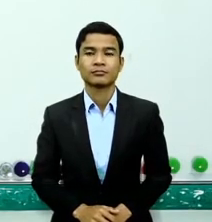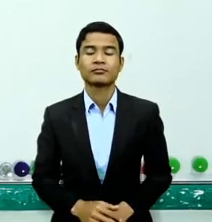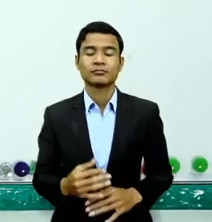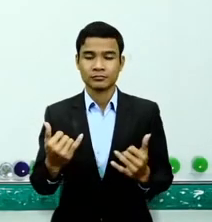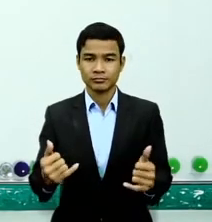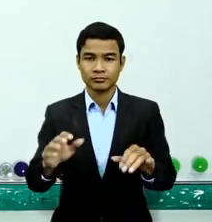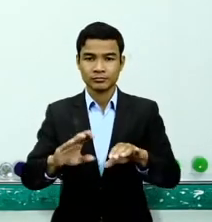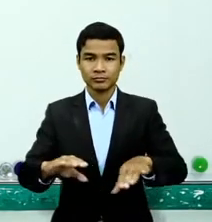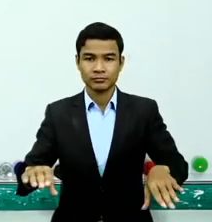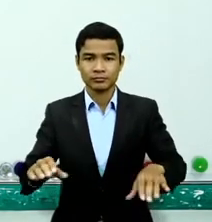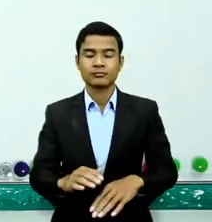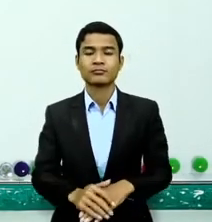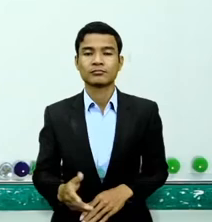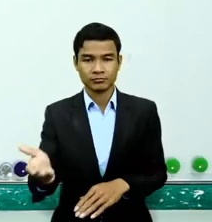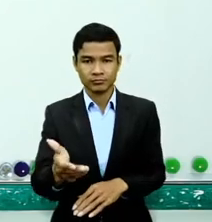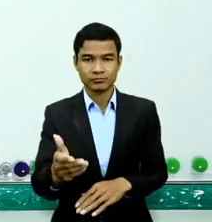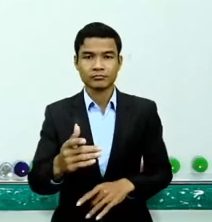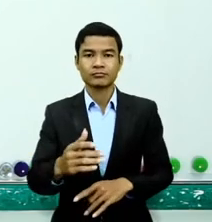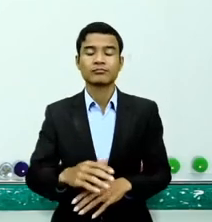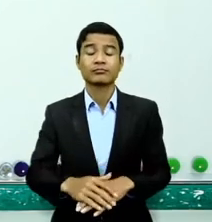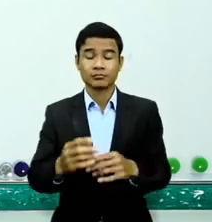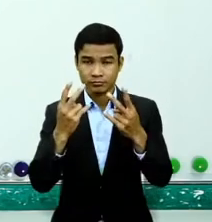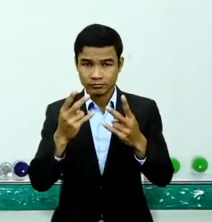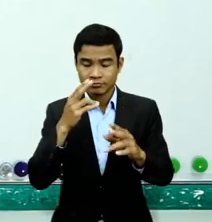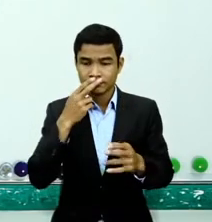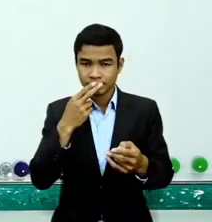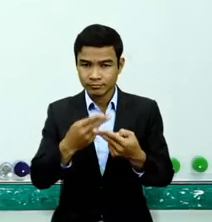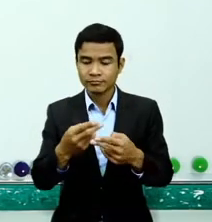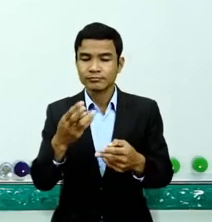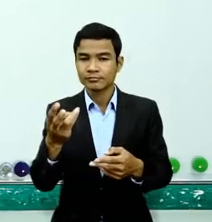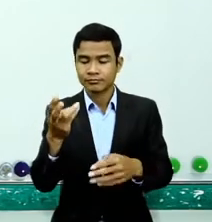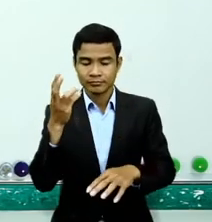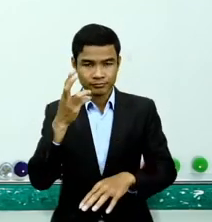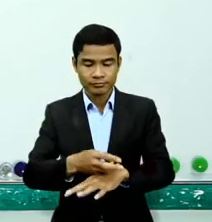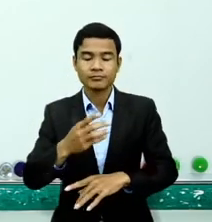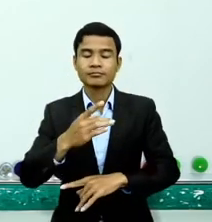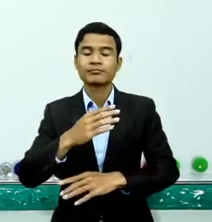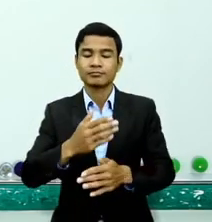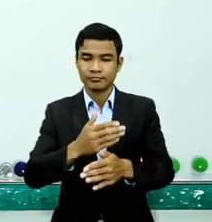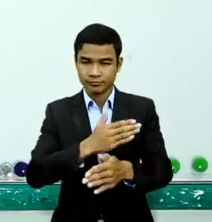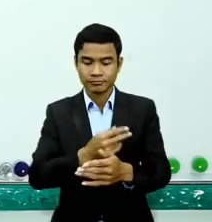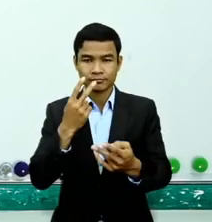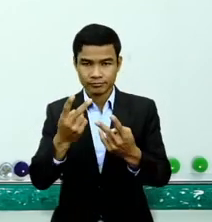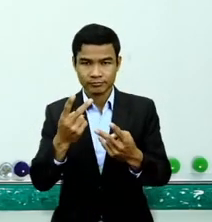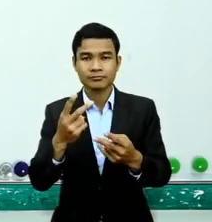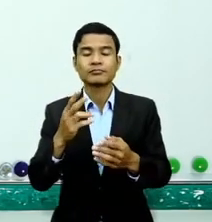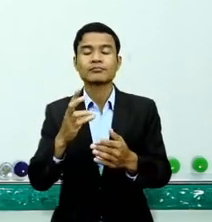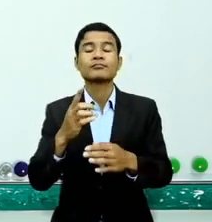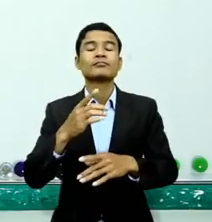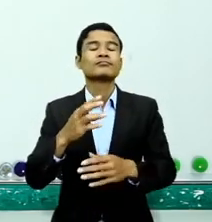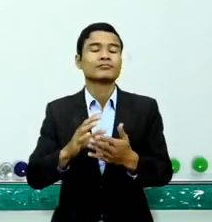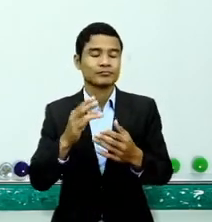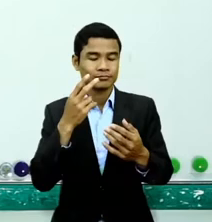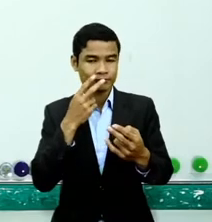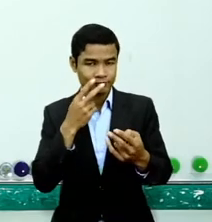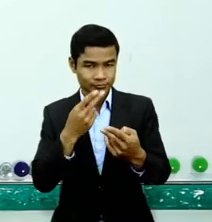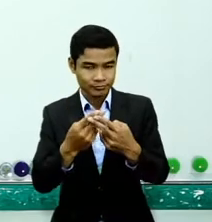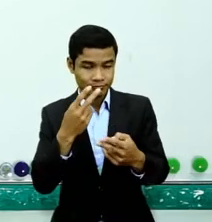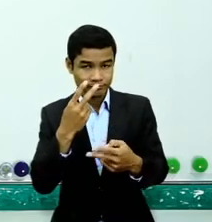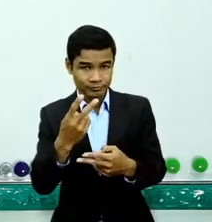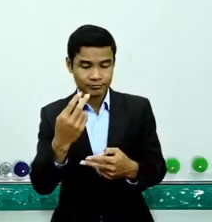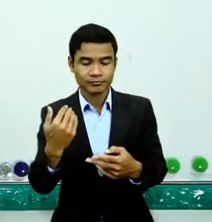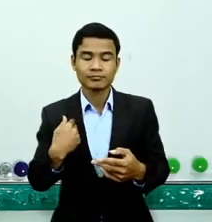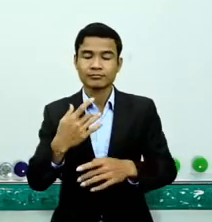Ấy lời ní con tình ạ khả ní á. Chưa ngụ mơ chùm lại bằng tịch sân. Tân tái môn nâng mơ chùm lại được bỏ con. Cứ nè cử nông con xâm rạp bằng tịch sân nè con